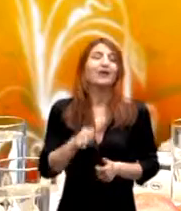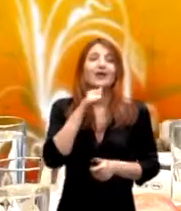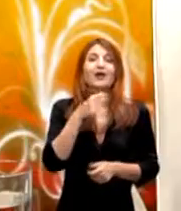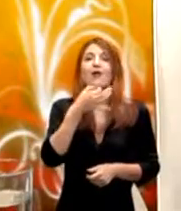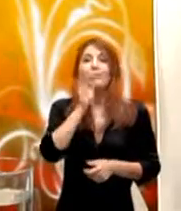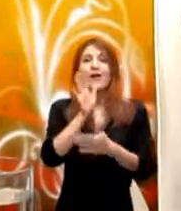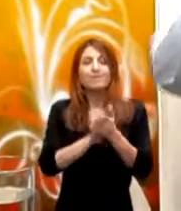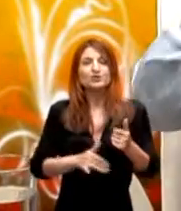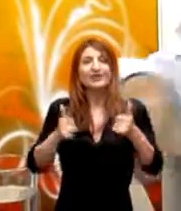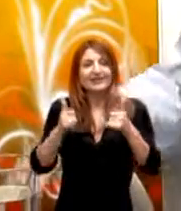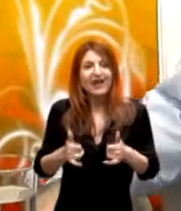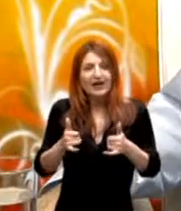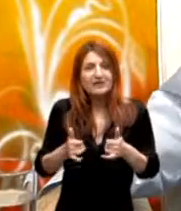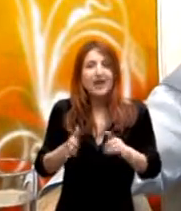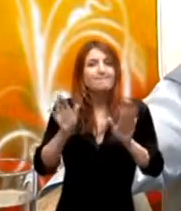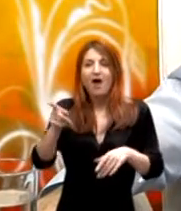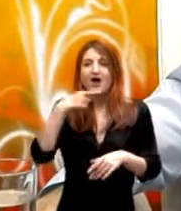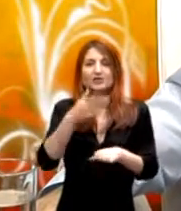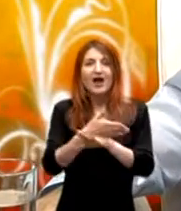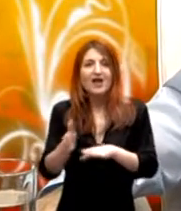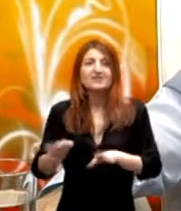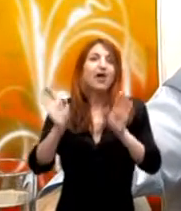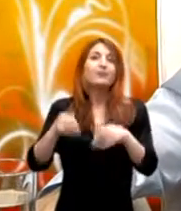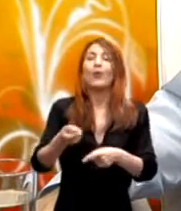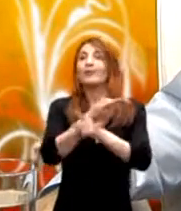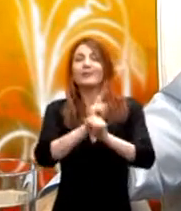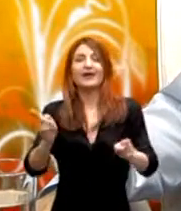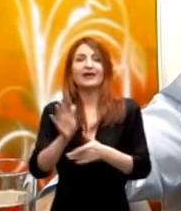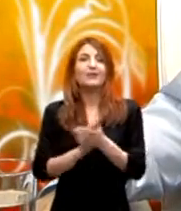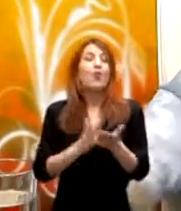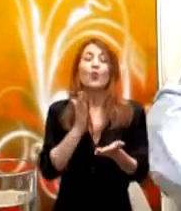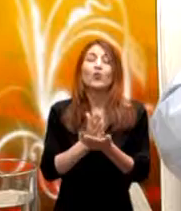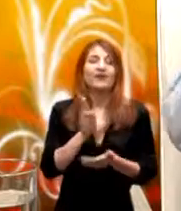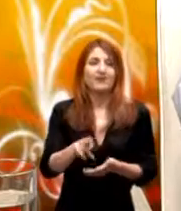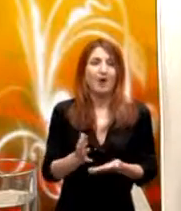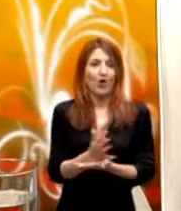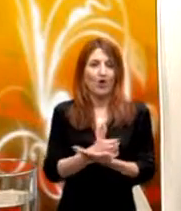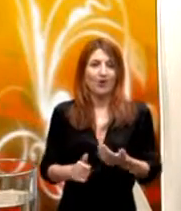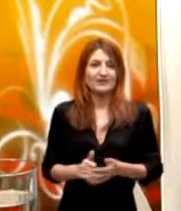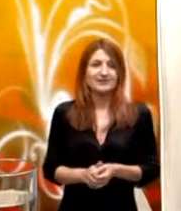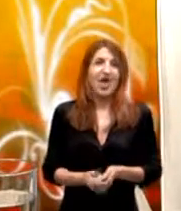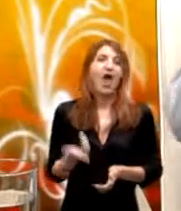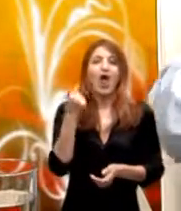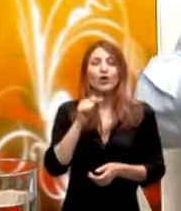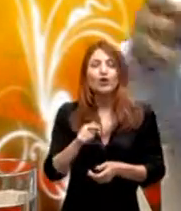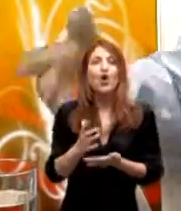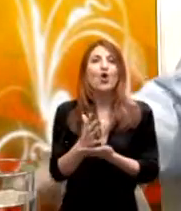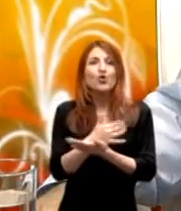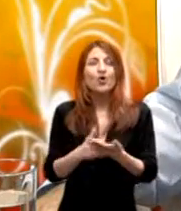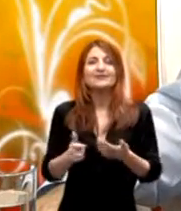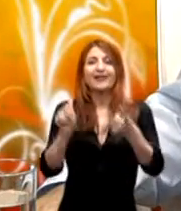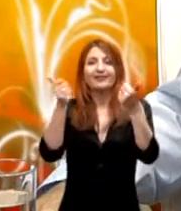makar je. I ono što kažete malo kasno, nego nikad. Tako je. Uvijek znači, ima koristi. Uvijek ima Ali to je sad onda korist